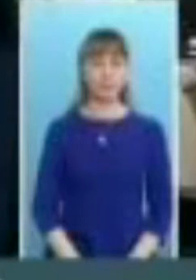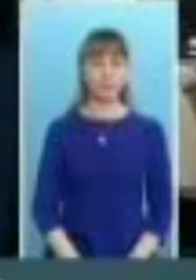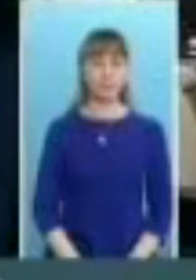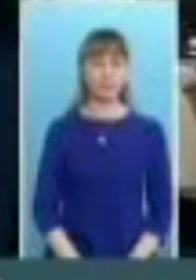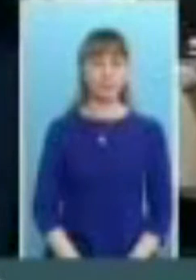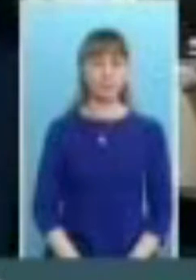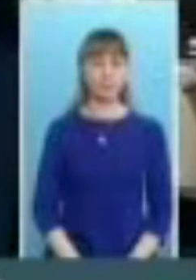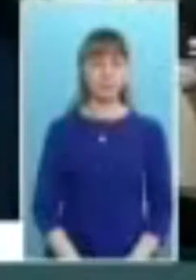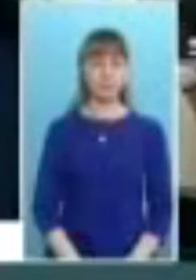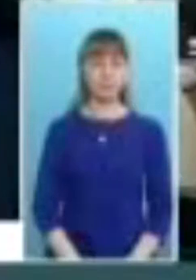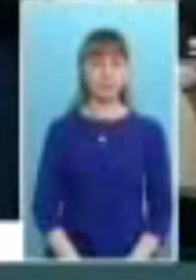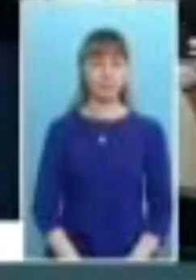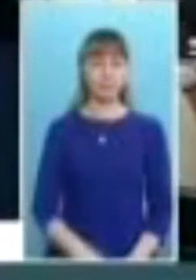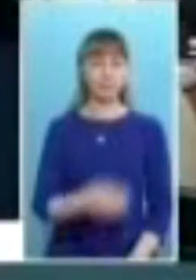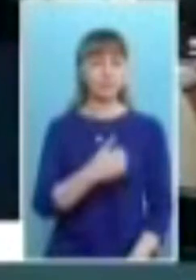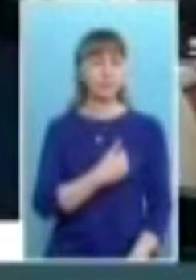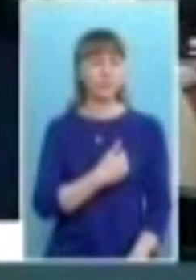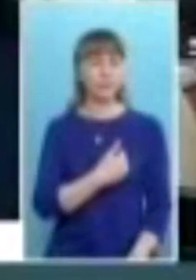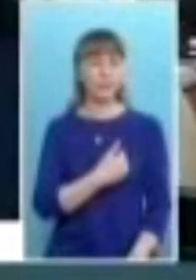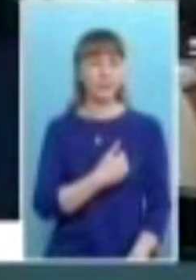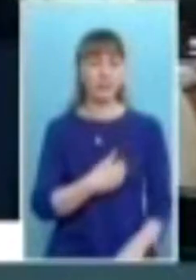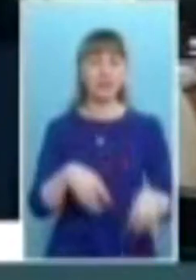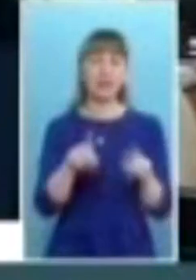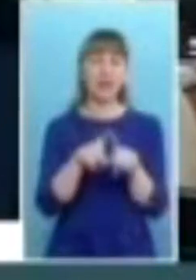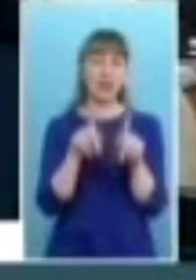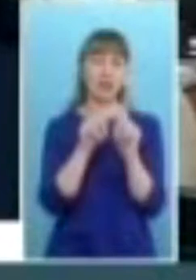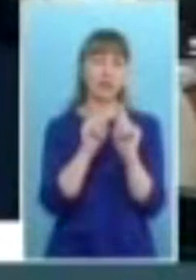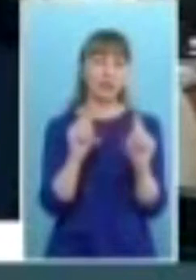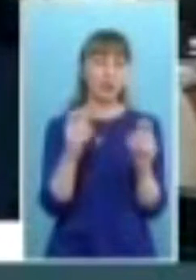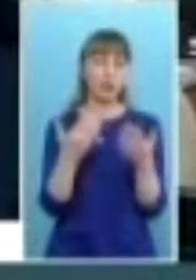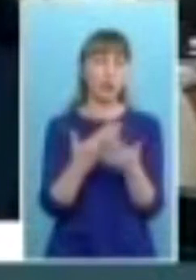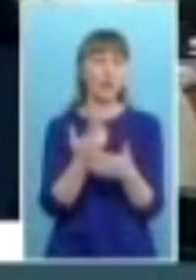Жаңа есімдерді ашамыз жобасының аясында. Тобыл ойшылы